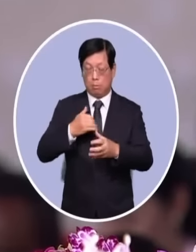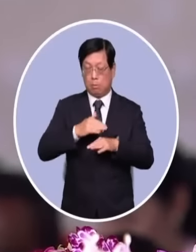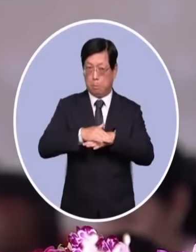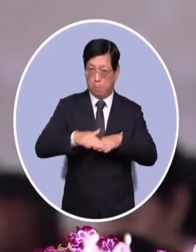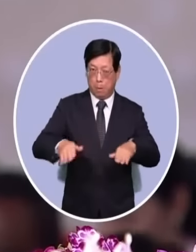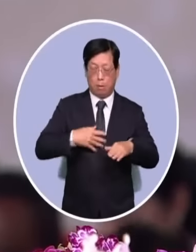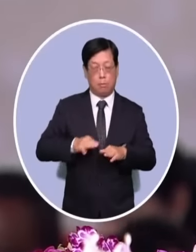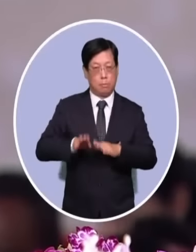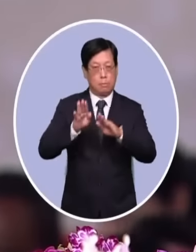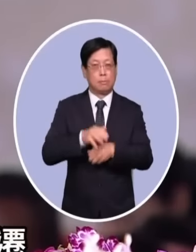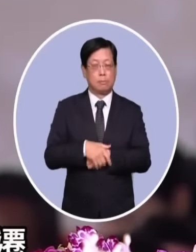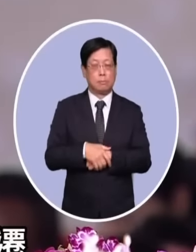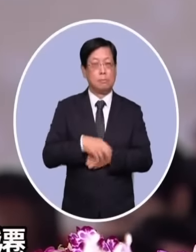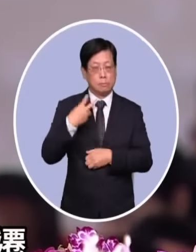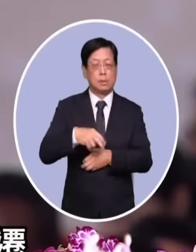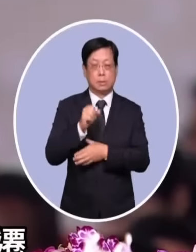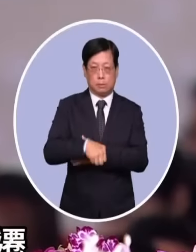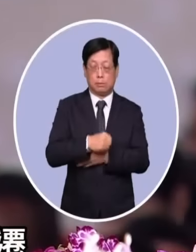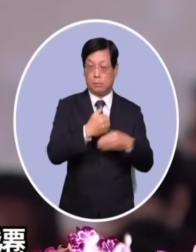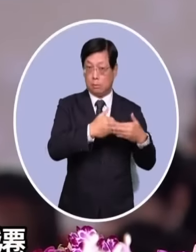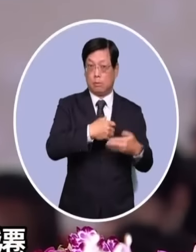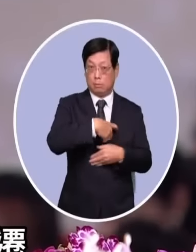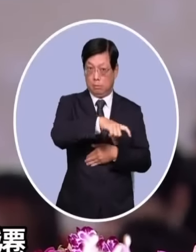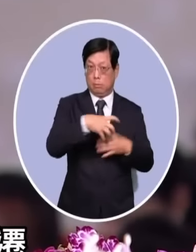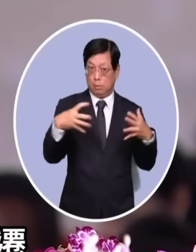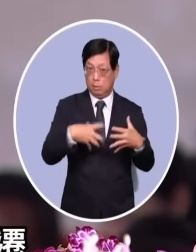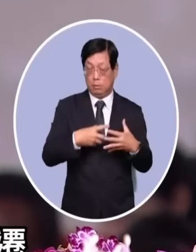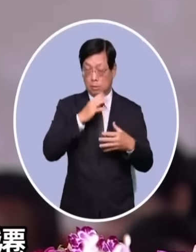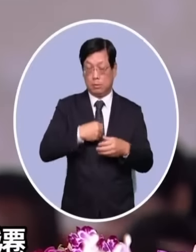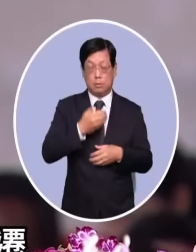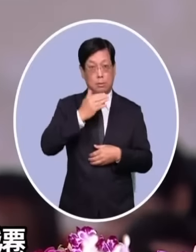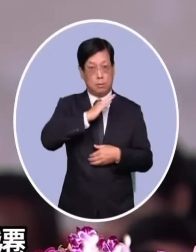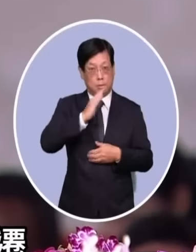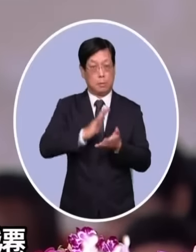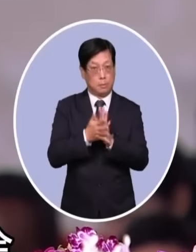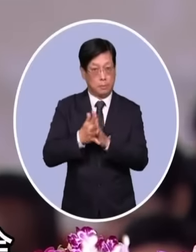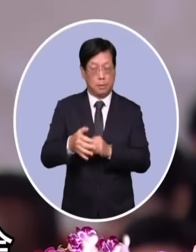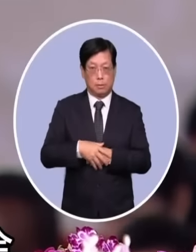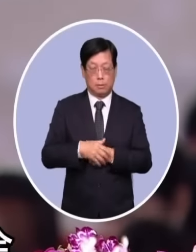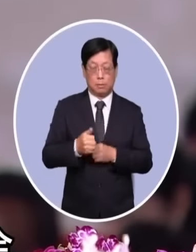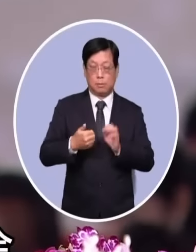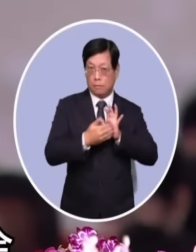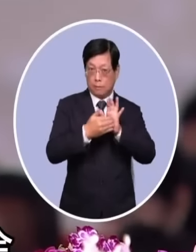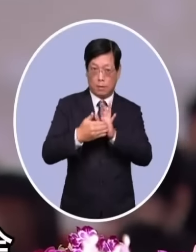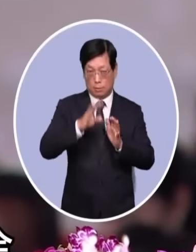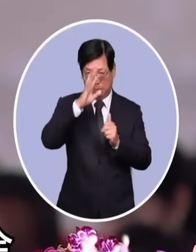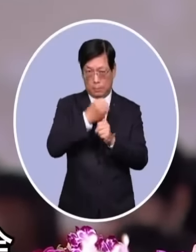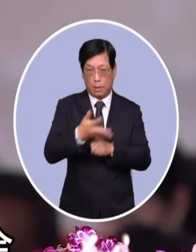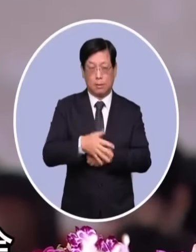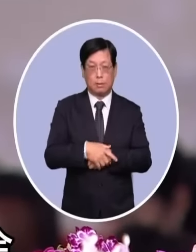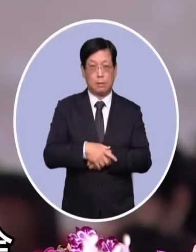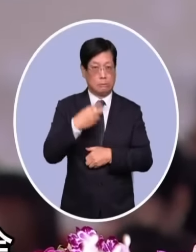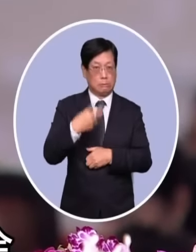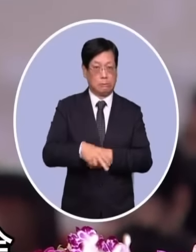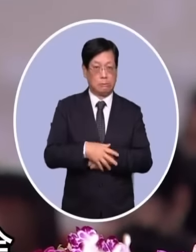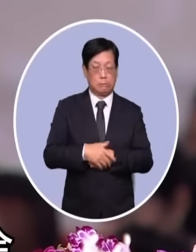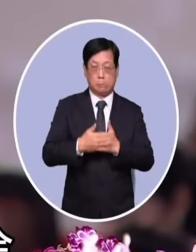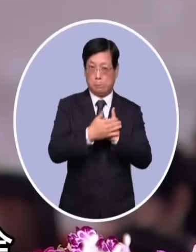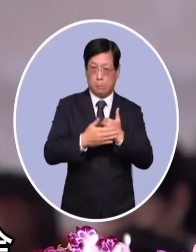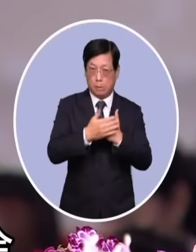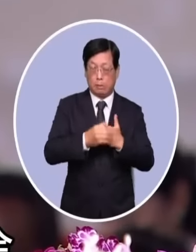繁荣，也愿意和中国共同因应气候变迁，防堵传染病， 以及维